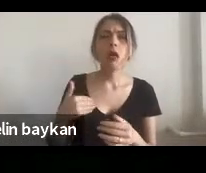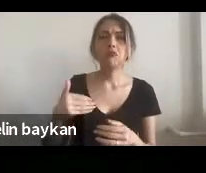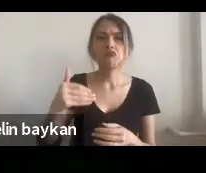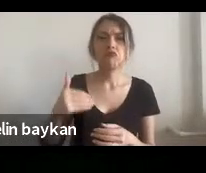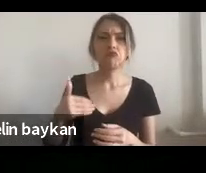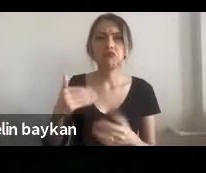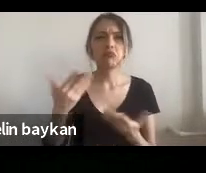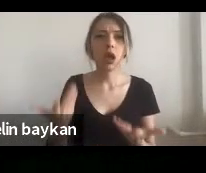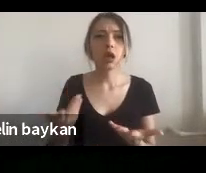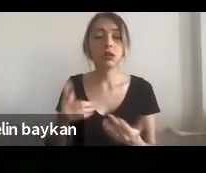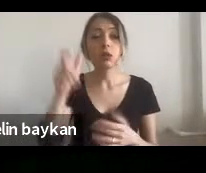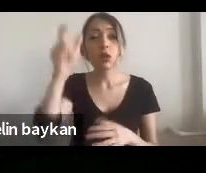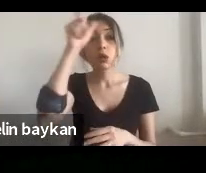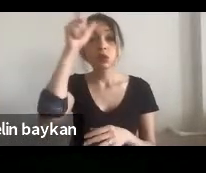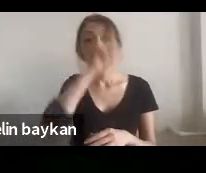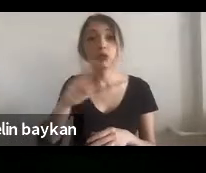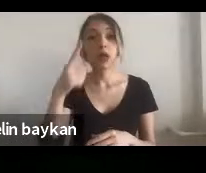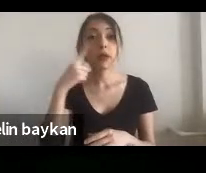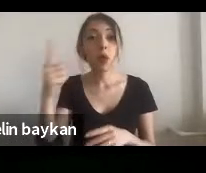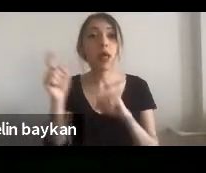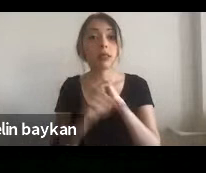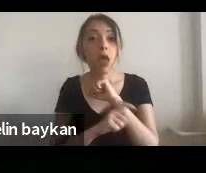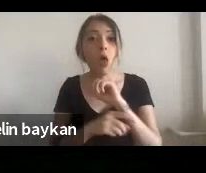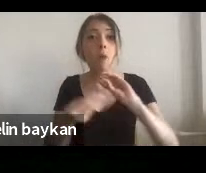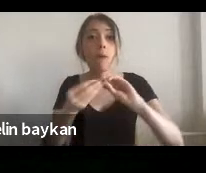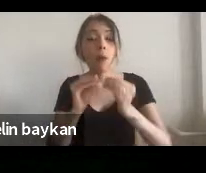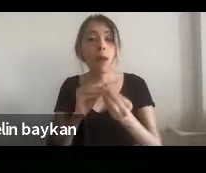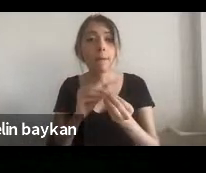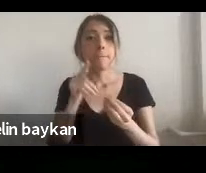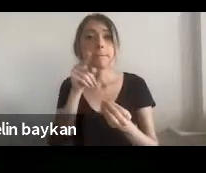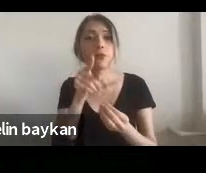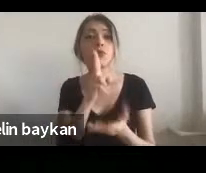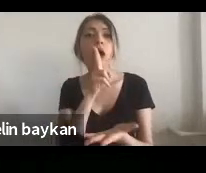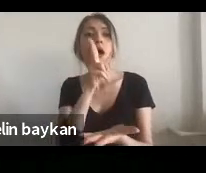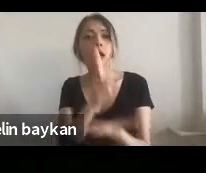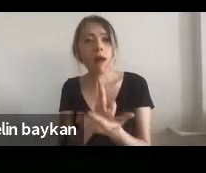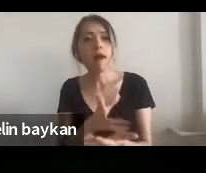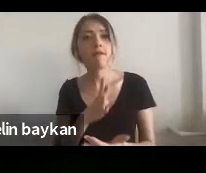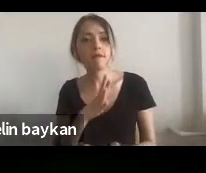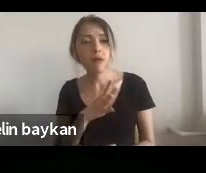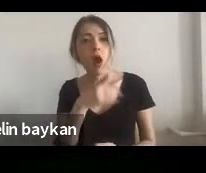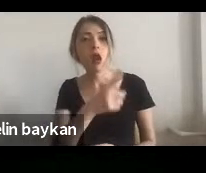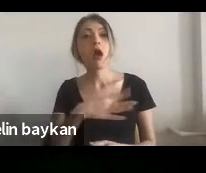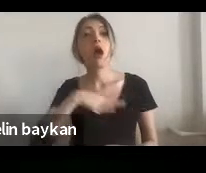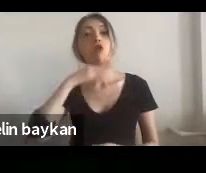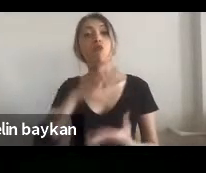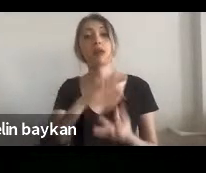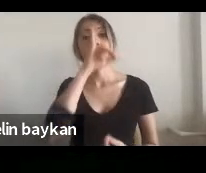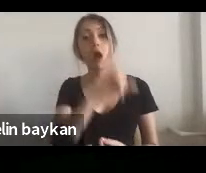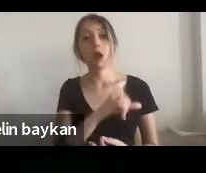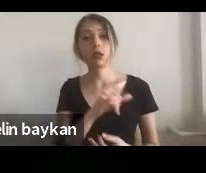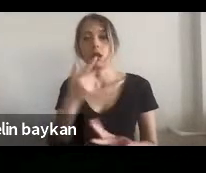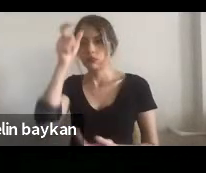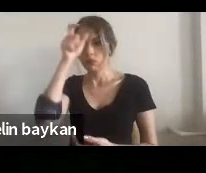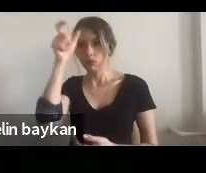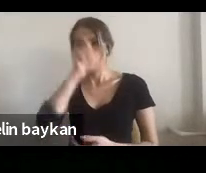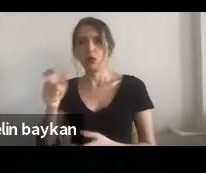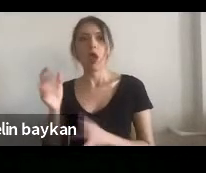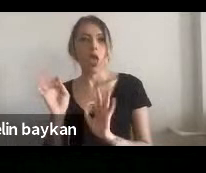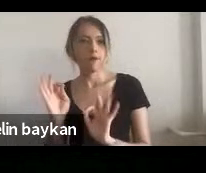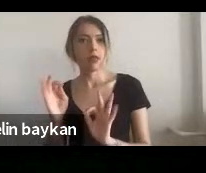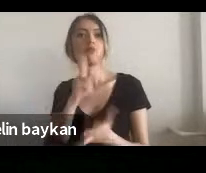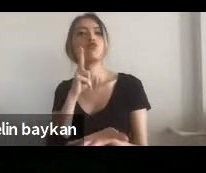konusunda Türkiye ile ilgili karar veriyor. Türkiye bu kararları yerine getirdiğini söylüyor